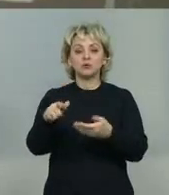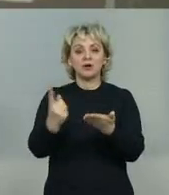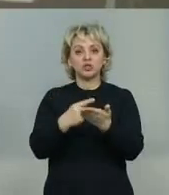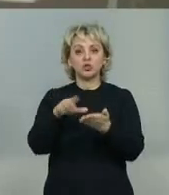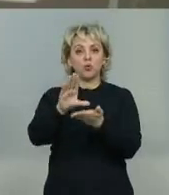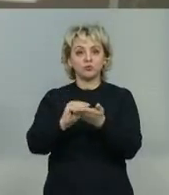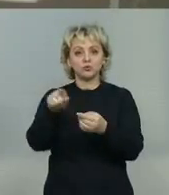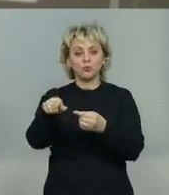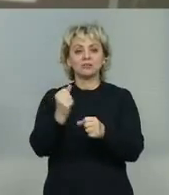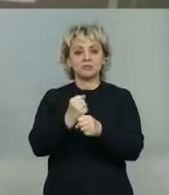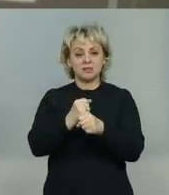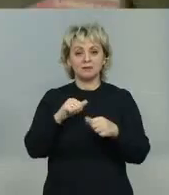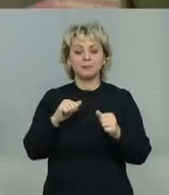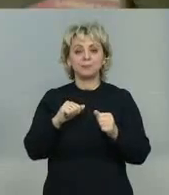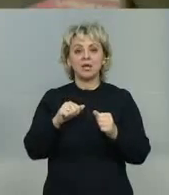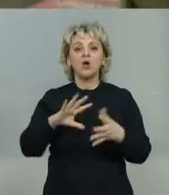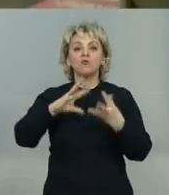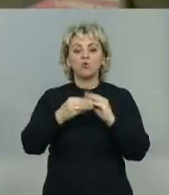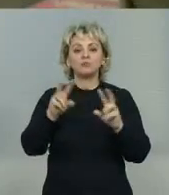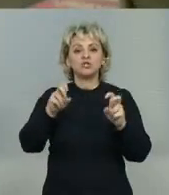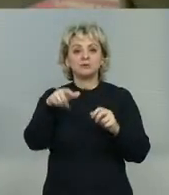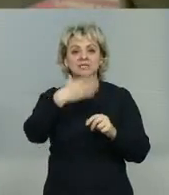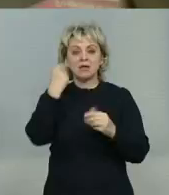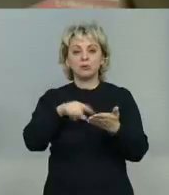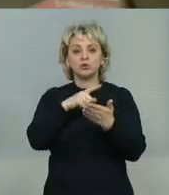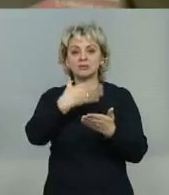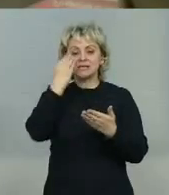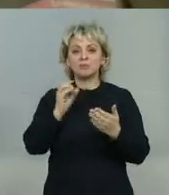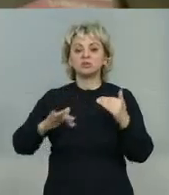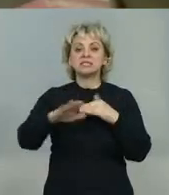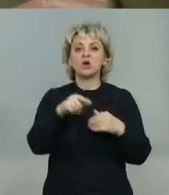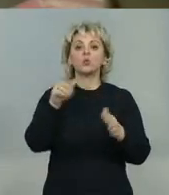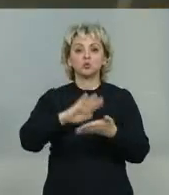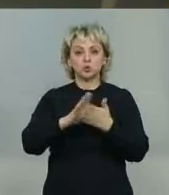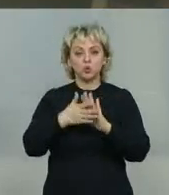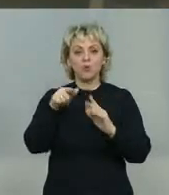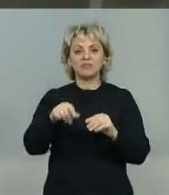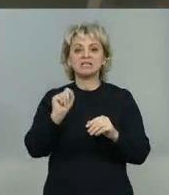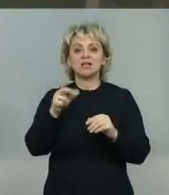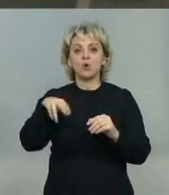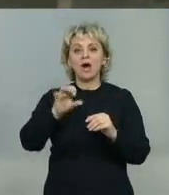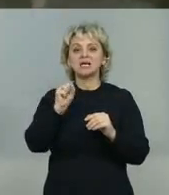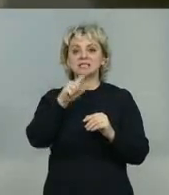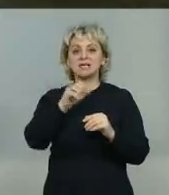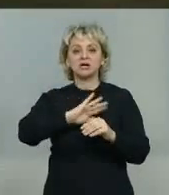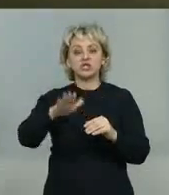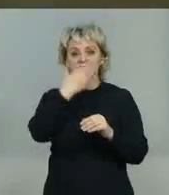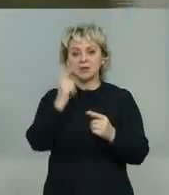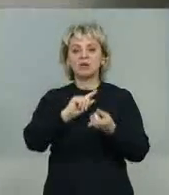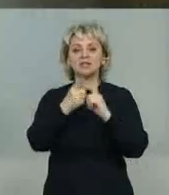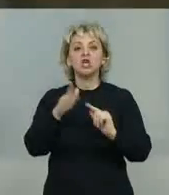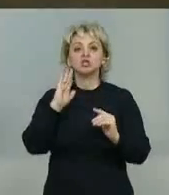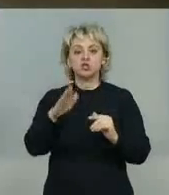гончару какую-то книжную миниатюру. В общем, название «Забытый город» забытой страны весьма условно. Золотоордынский Азак не забыт,